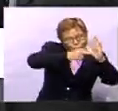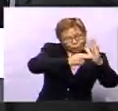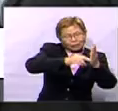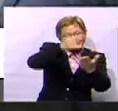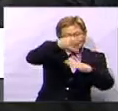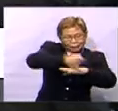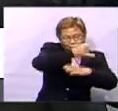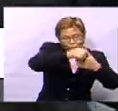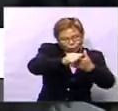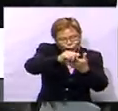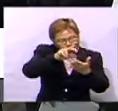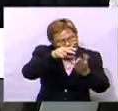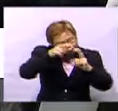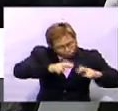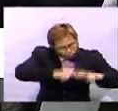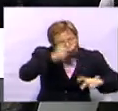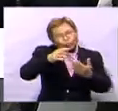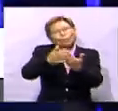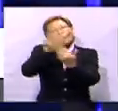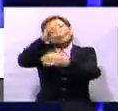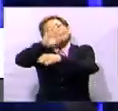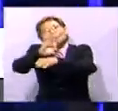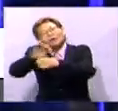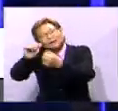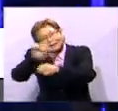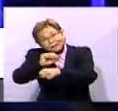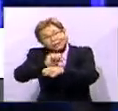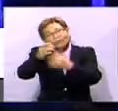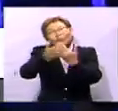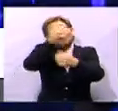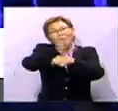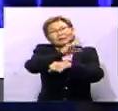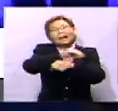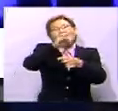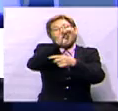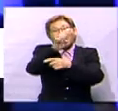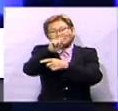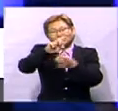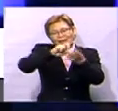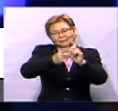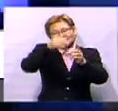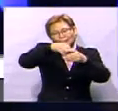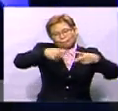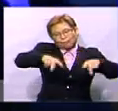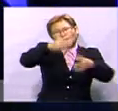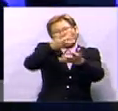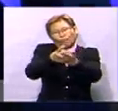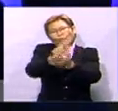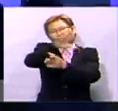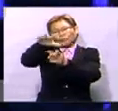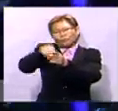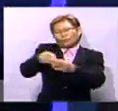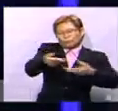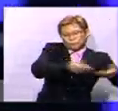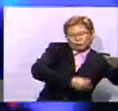garis panduan berkaitan untuk memudahkan fungsi kerja dan keberkesanan aset digital dalam pasaran modal termasuk dagangan